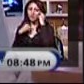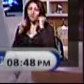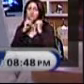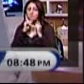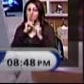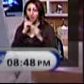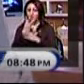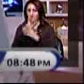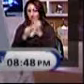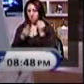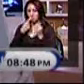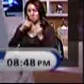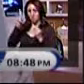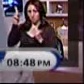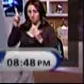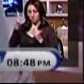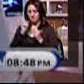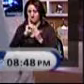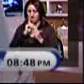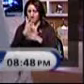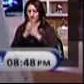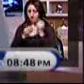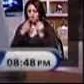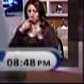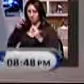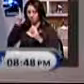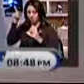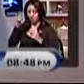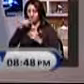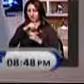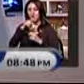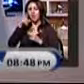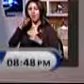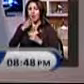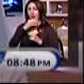ونص أسرتي من إسكندرية، فأنا قريب شوية، يعني أنا من الصعيد، نص صعيد وإسكندرية،